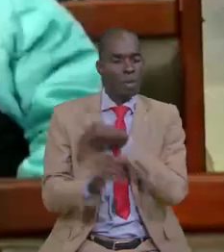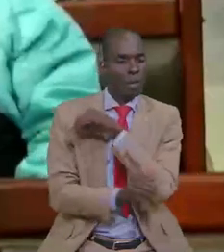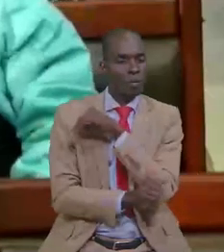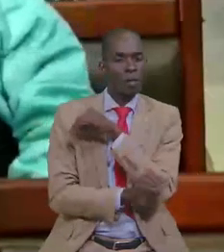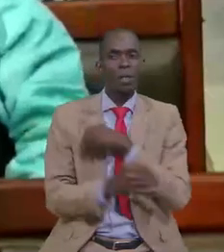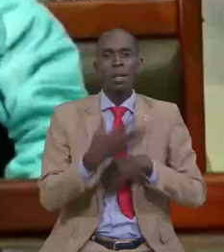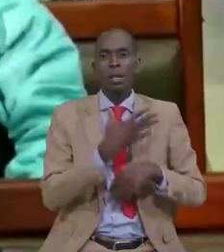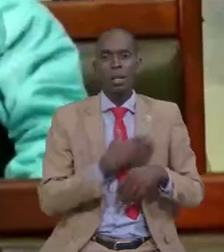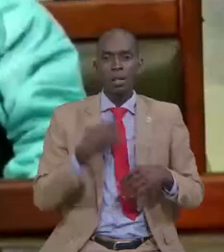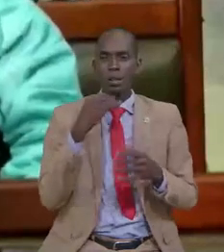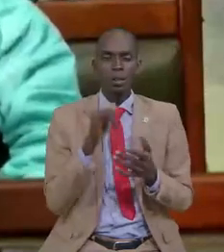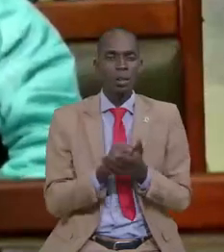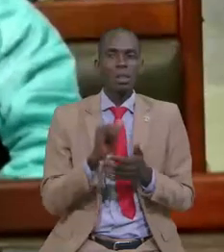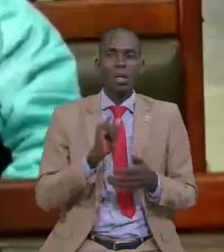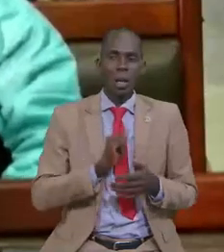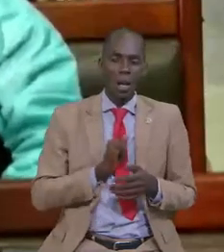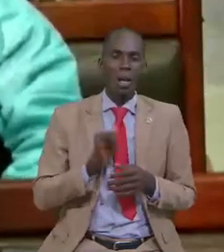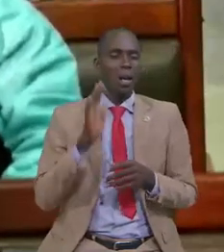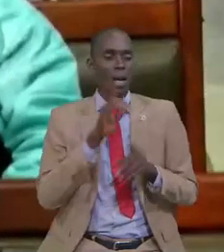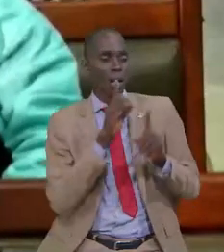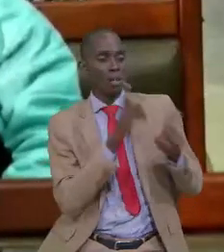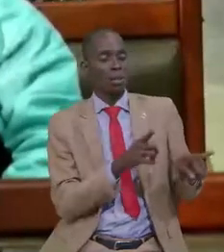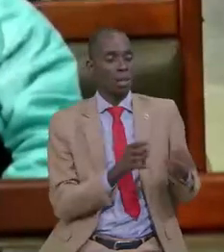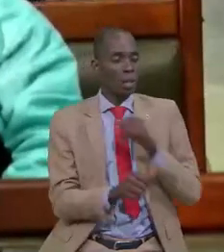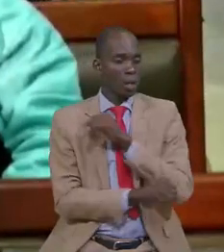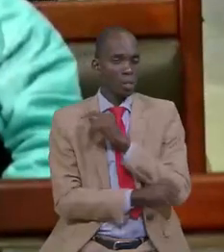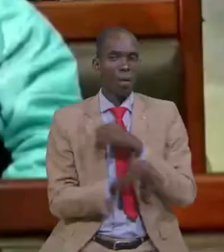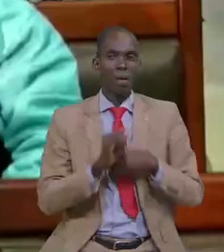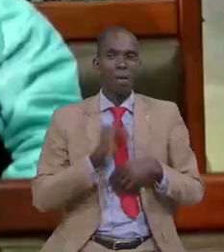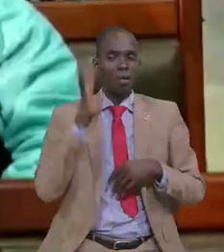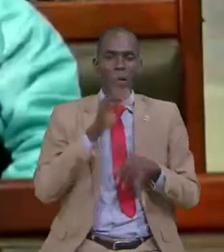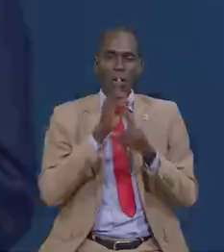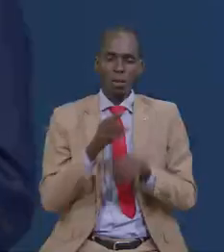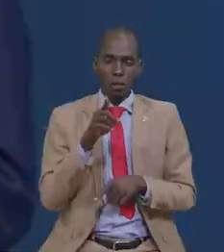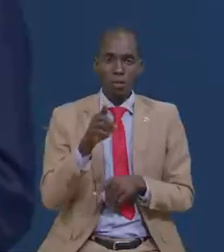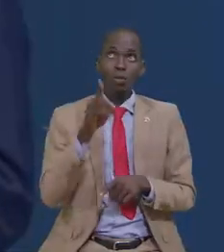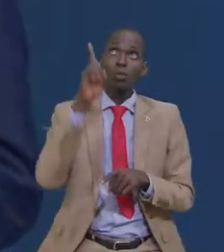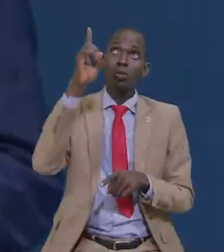que je ne vais pas, que comme je ne vais pas,